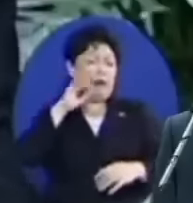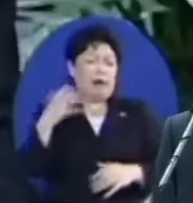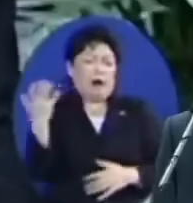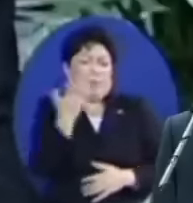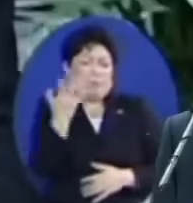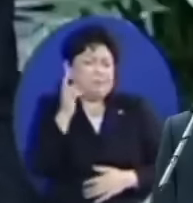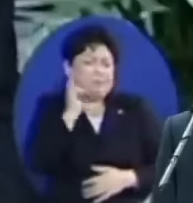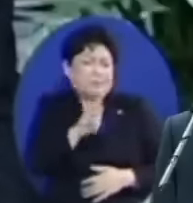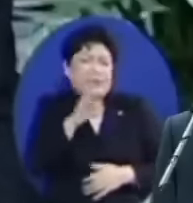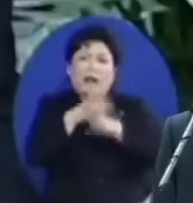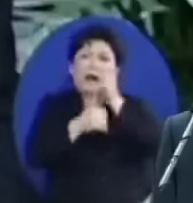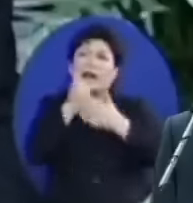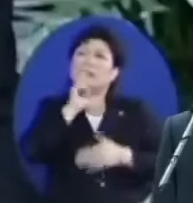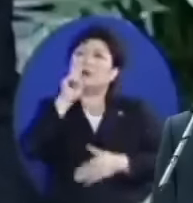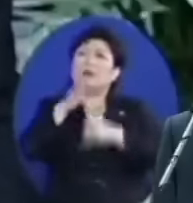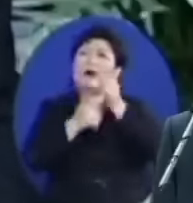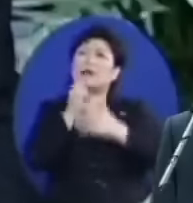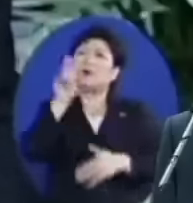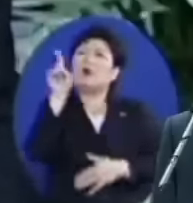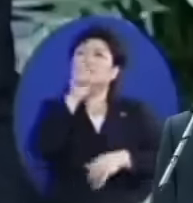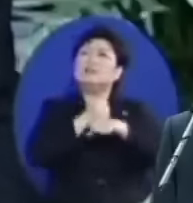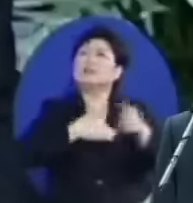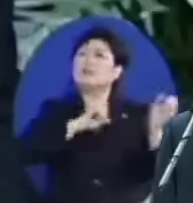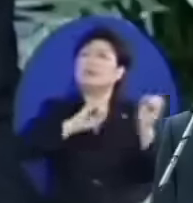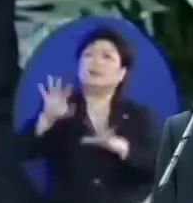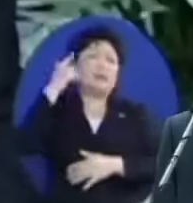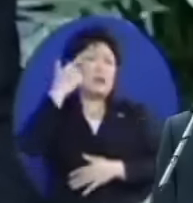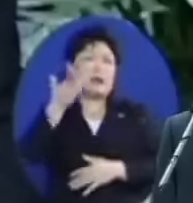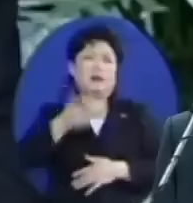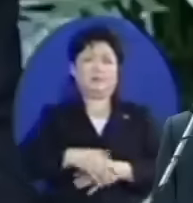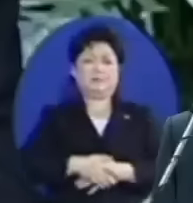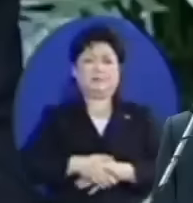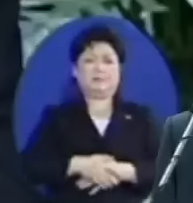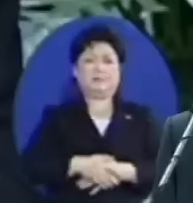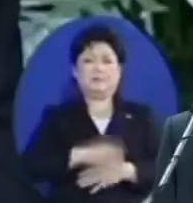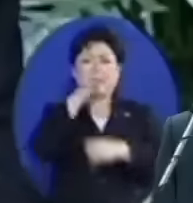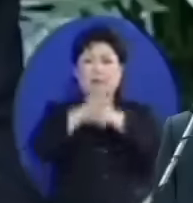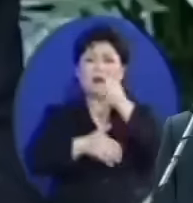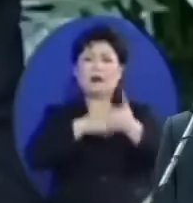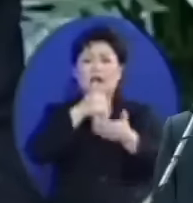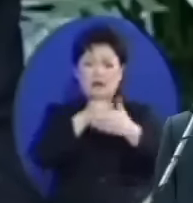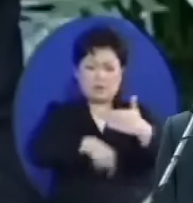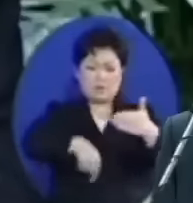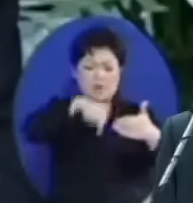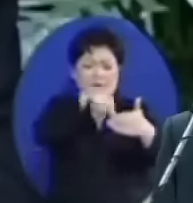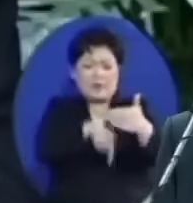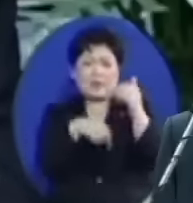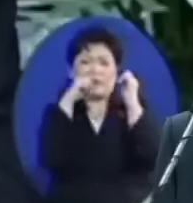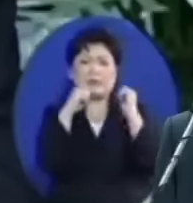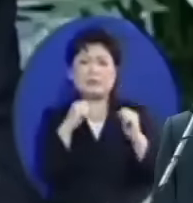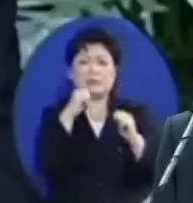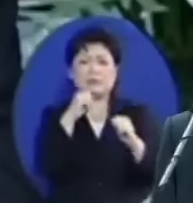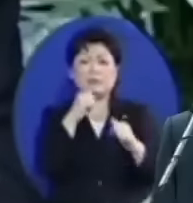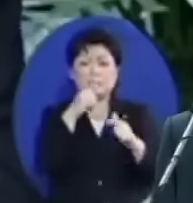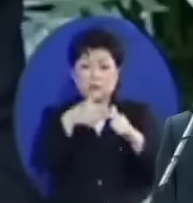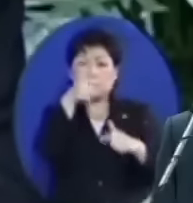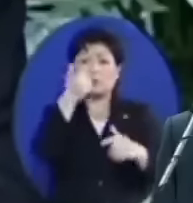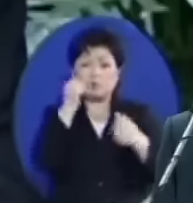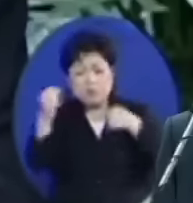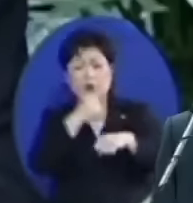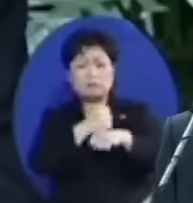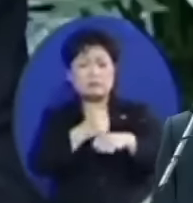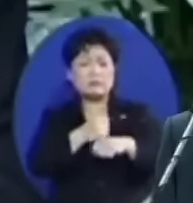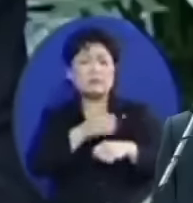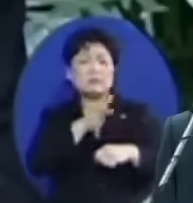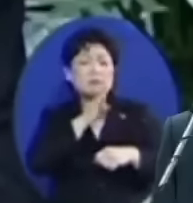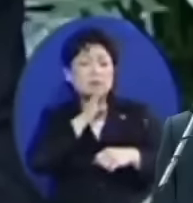하나님이여 어찌하여 나를 버리셨나이까. 바로 하나님의 품 안에 있는 예수님인데도 불구하고 너무